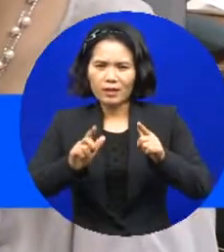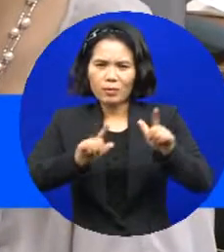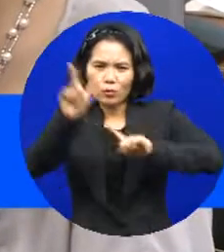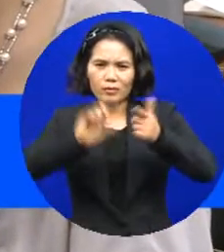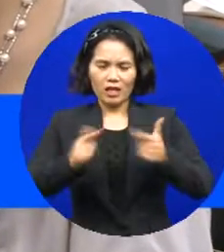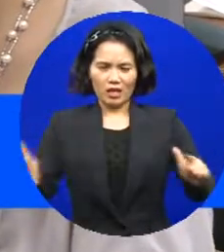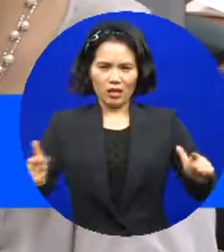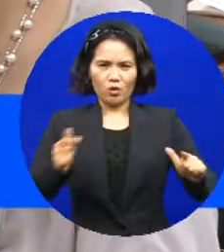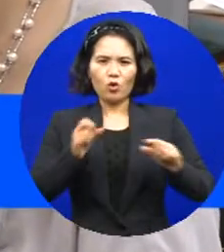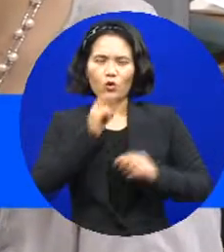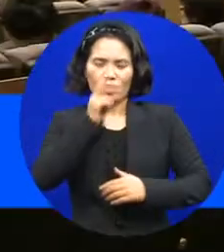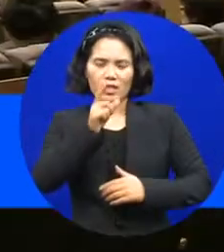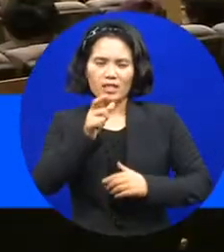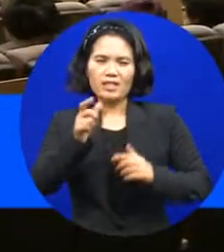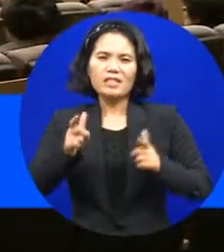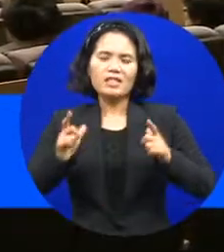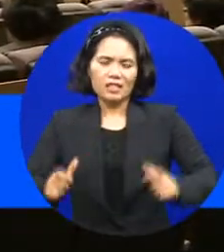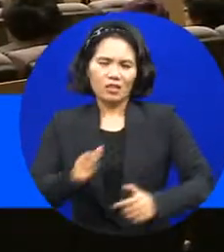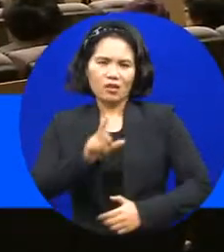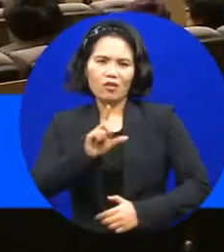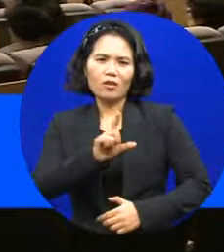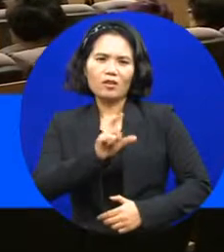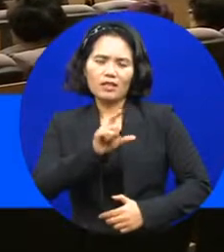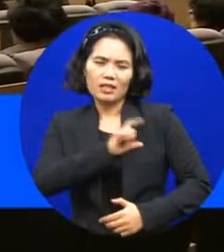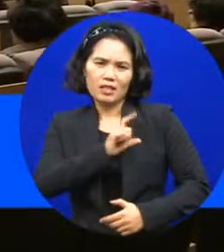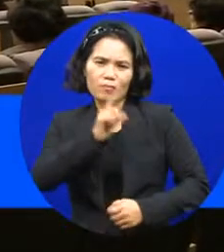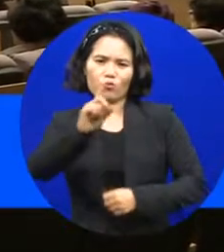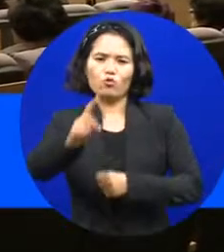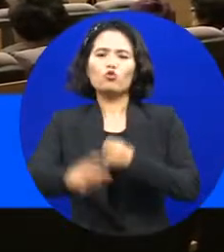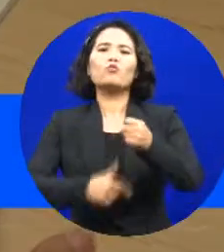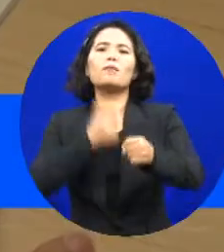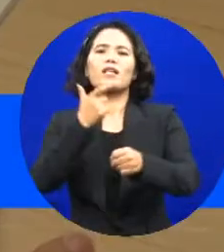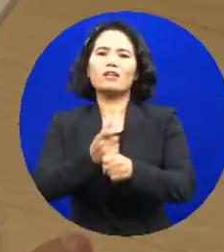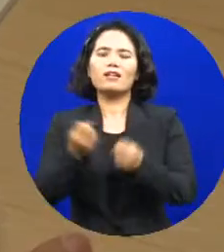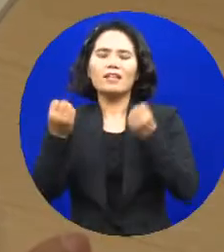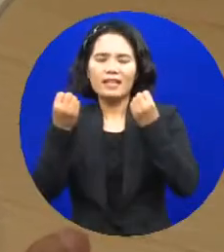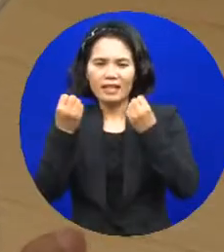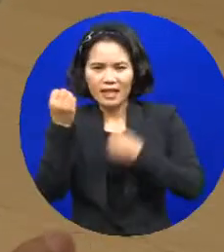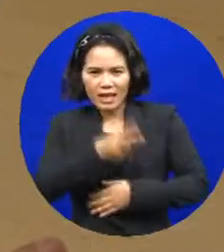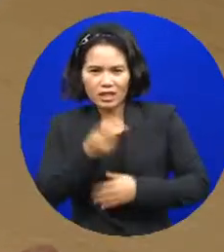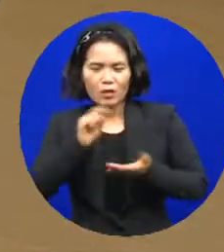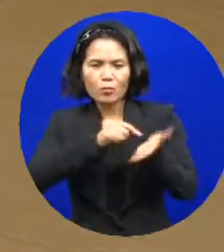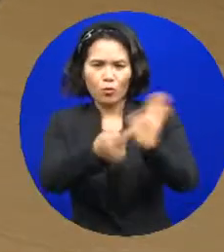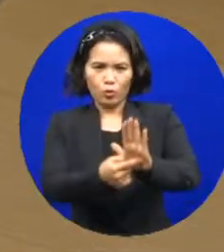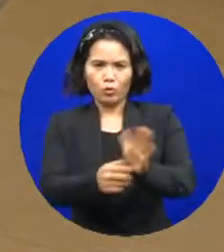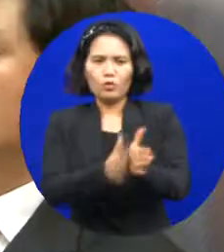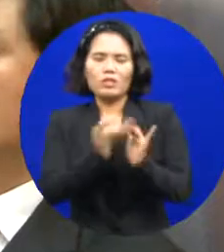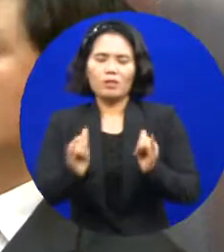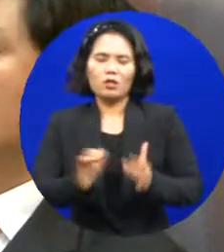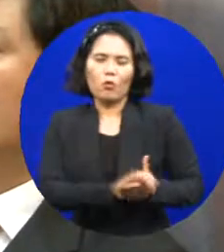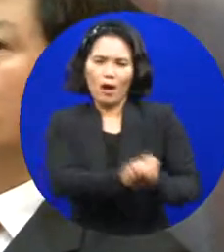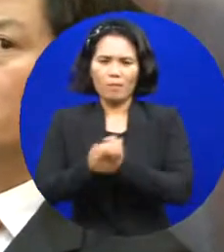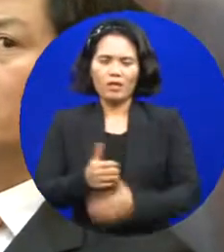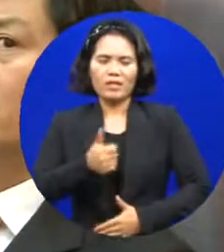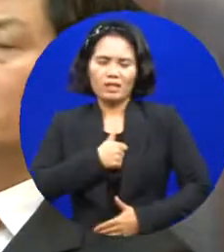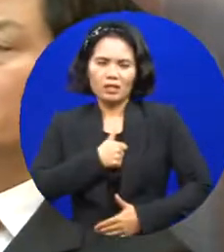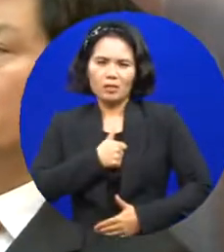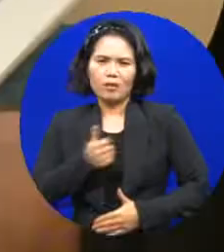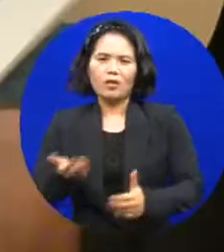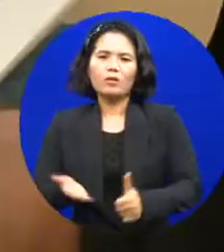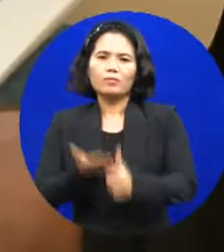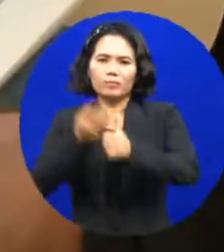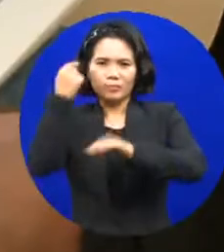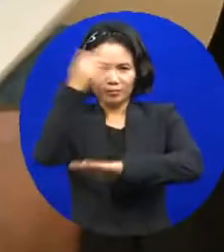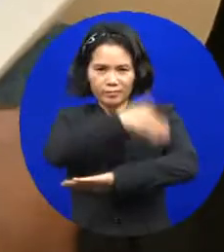다양화하고 용인 지명 탄생 600년을 맞이하며 용인의 역사와 문화를 재조명함으로써 시민 화합과 자긍심